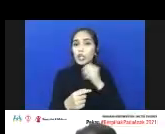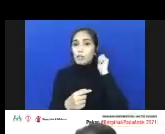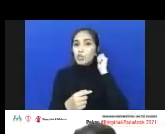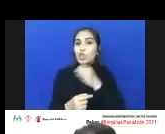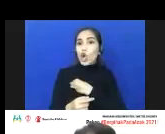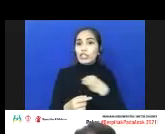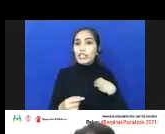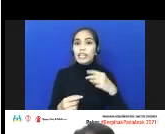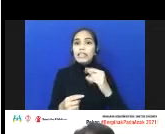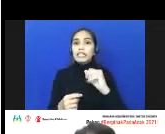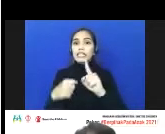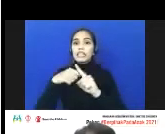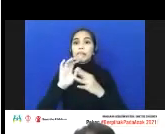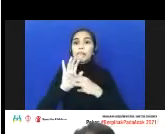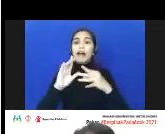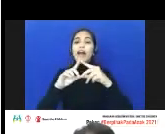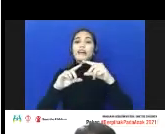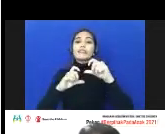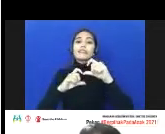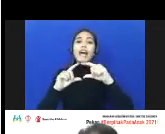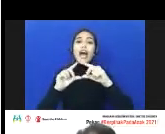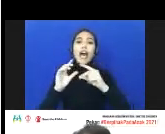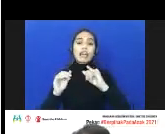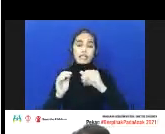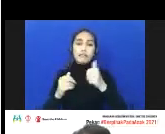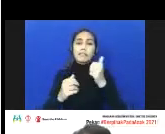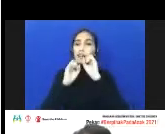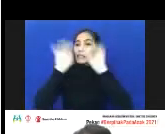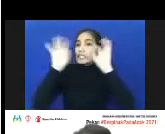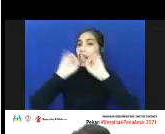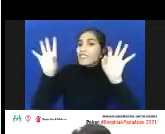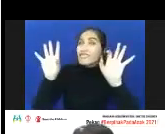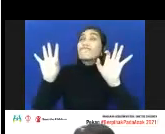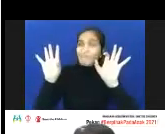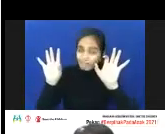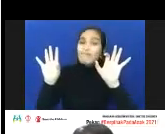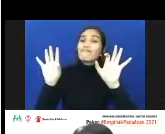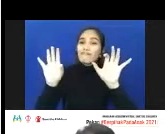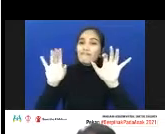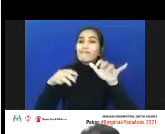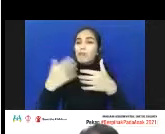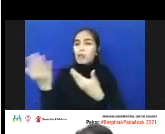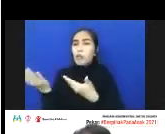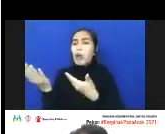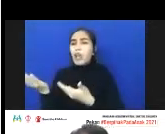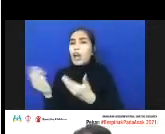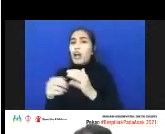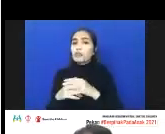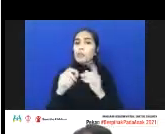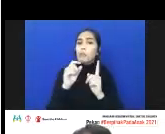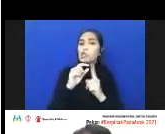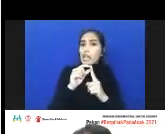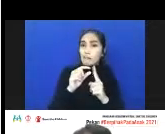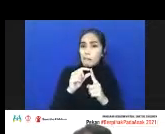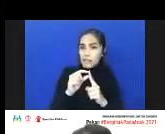sih adaptasi yang sudah dilakukan oleh Dinas Kesehatan, dan bagaimana, apakah ada kebijakan-kebijakan atau